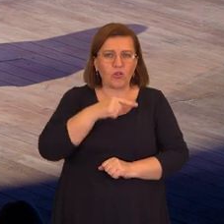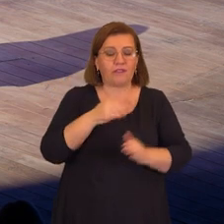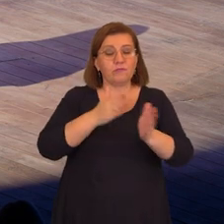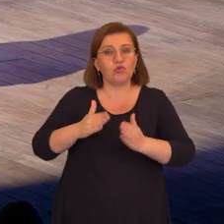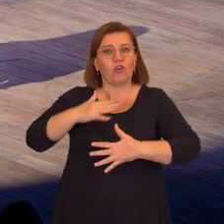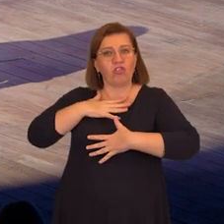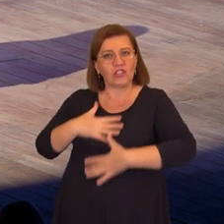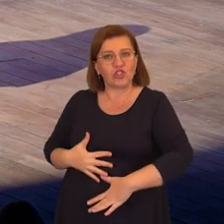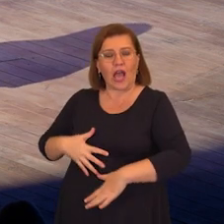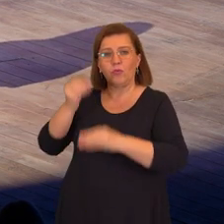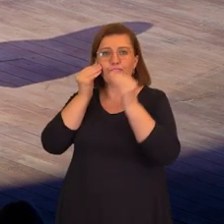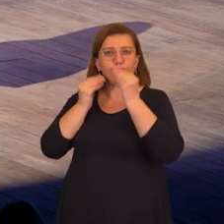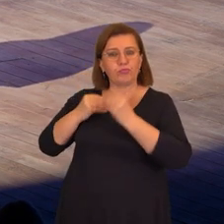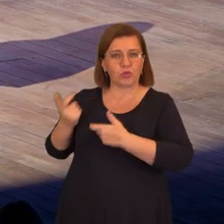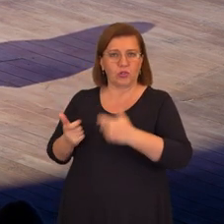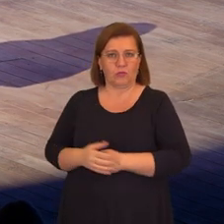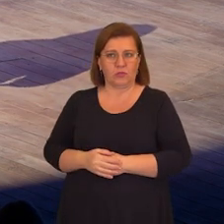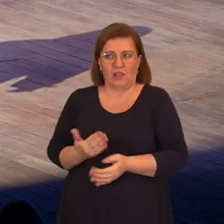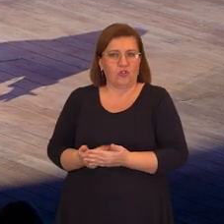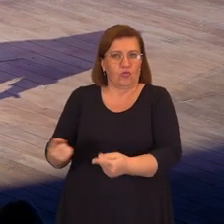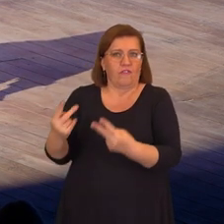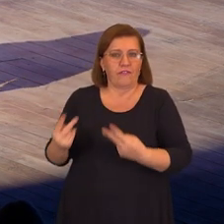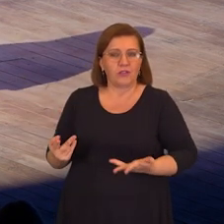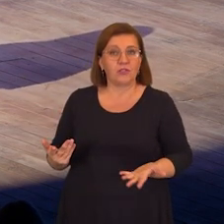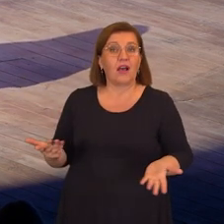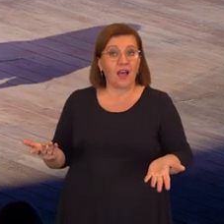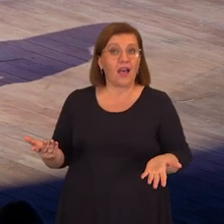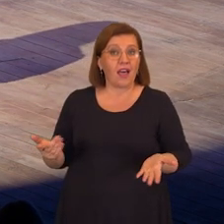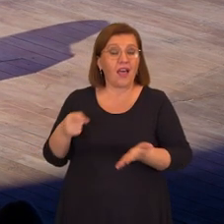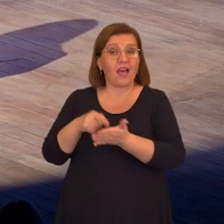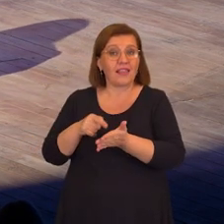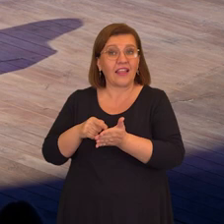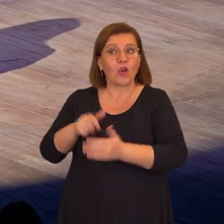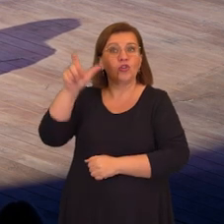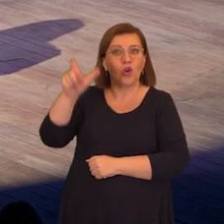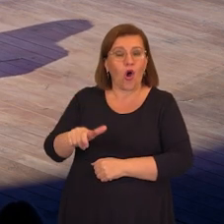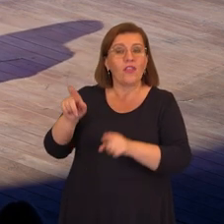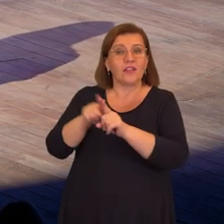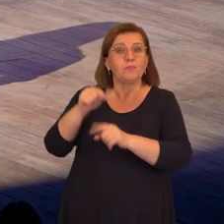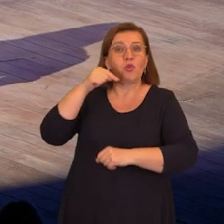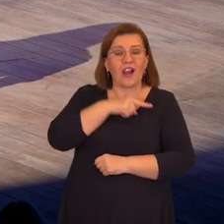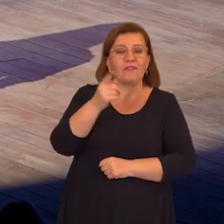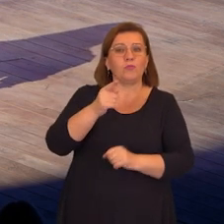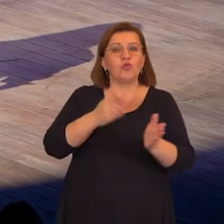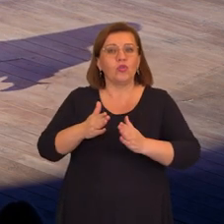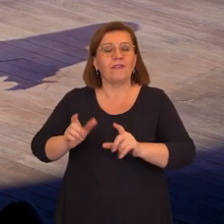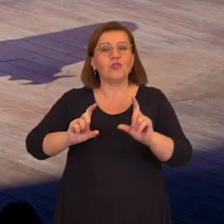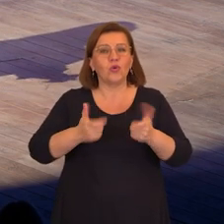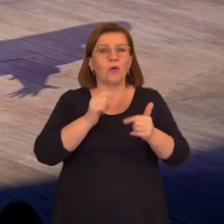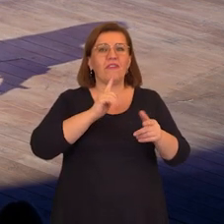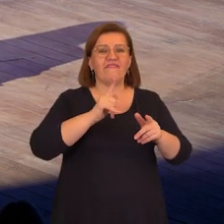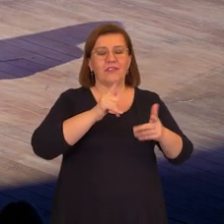osobę. Dlaczego to jest takie ważne? Ano właśnie dlatego, że są w stanie przygotować osobę po wypadkach,